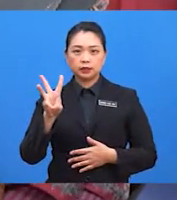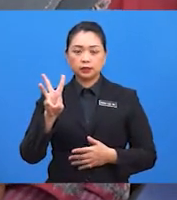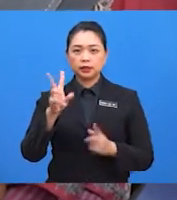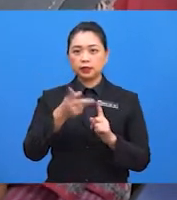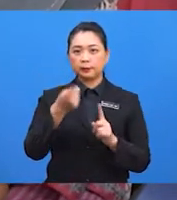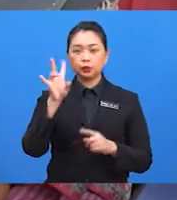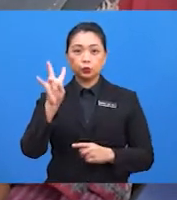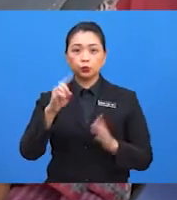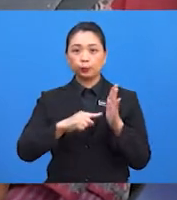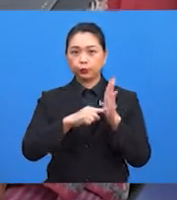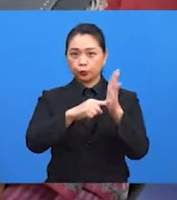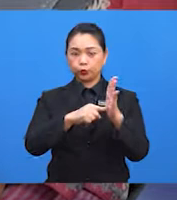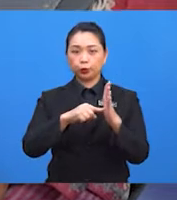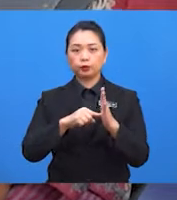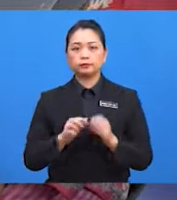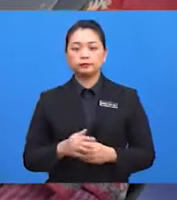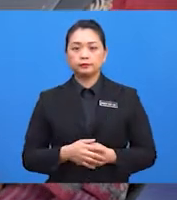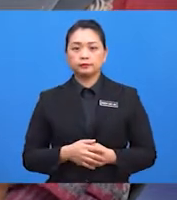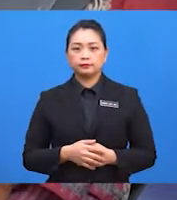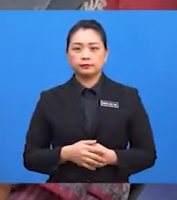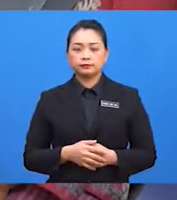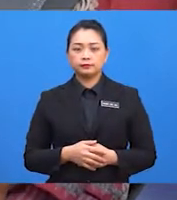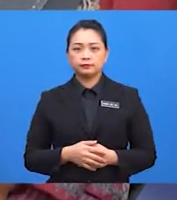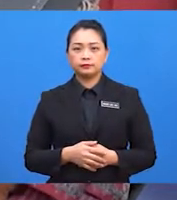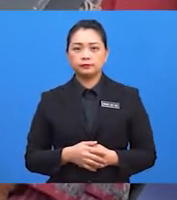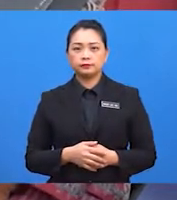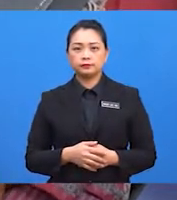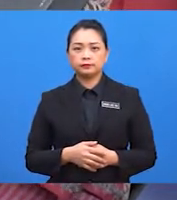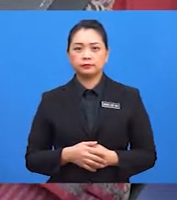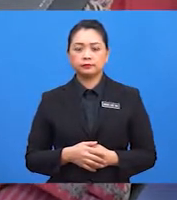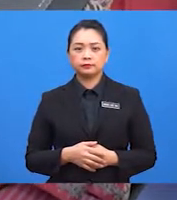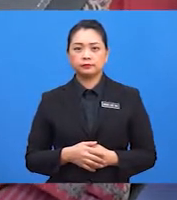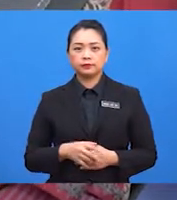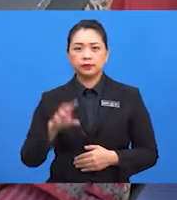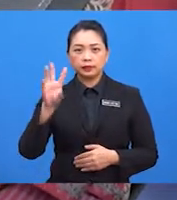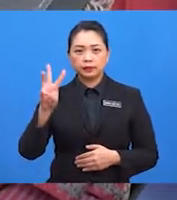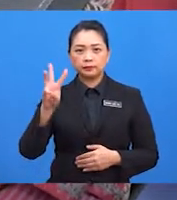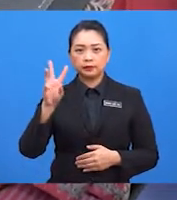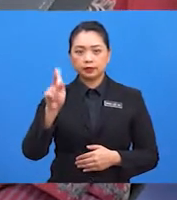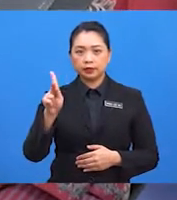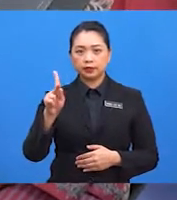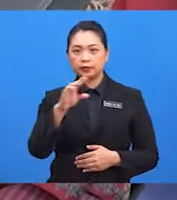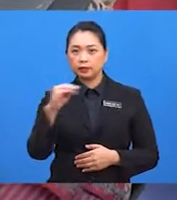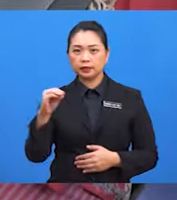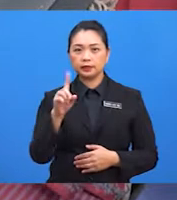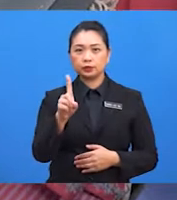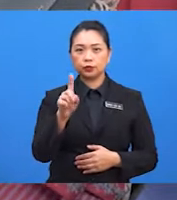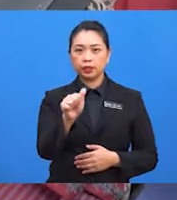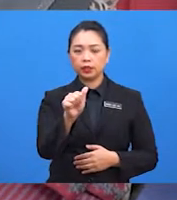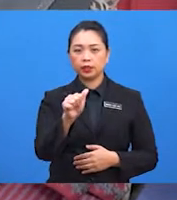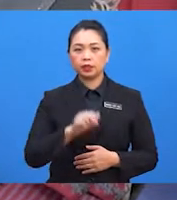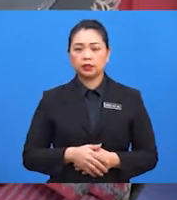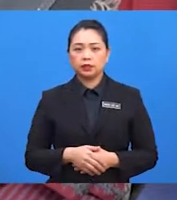petunjuk makroekonomi. Ya, seperti Cik Ishak kata tadi, 6K dan 1E. Ya, betul.